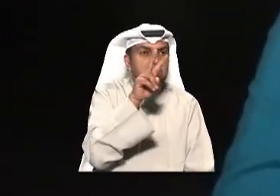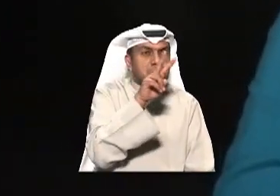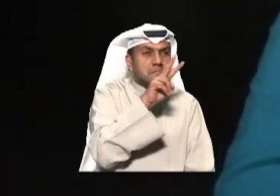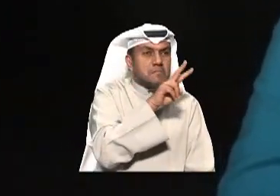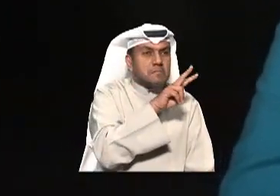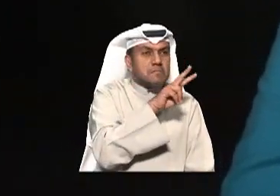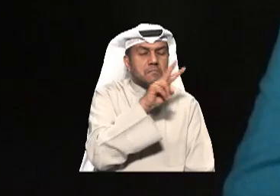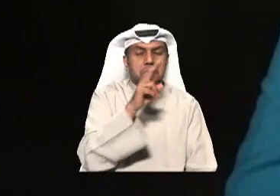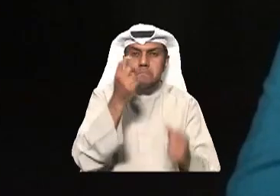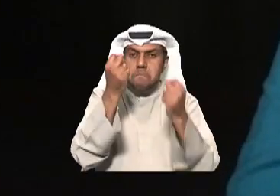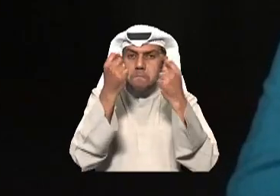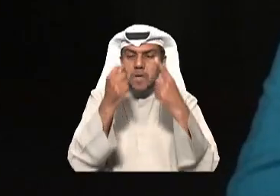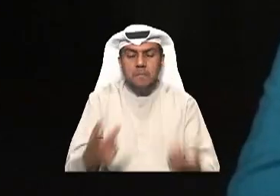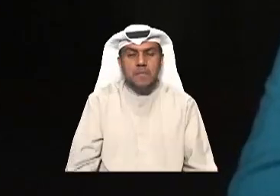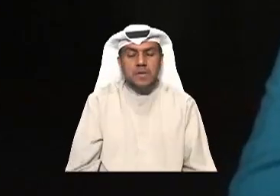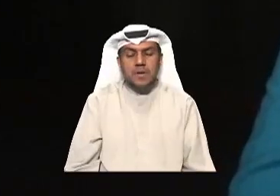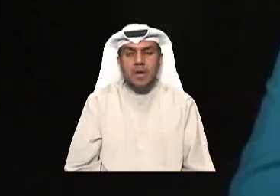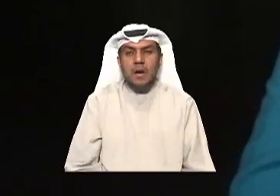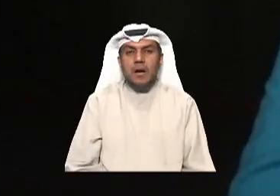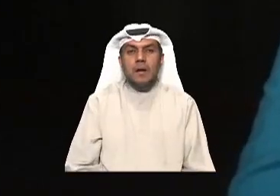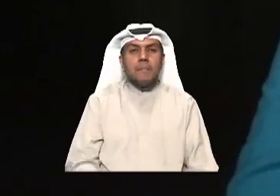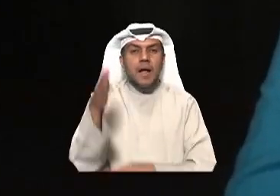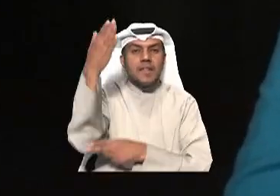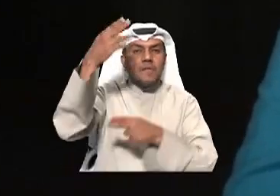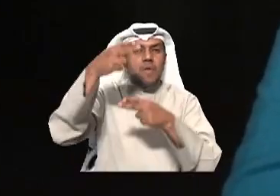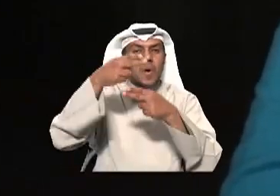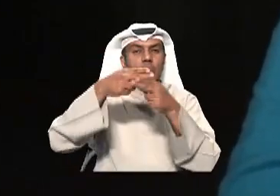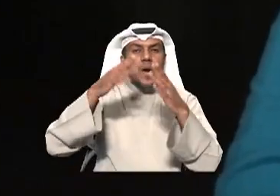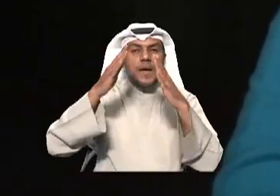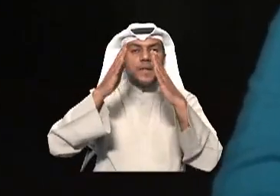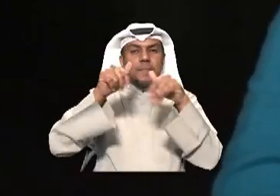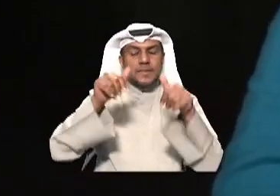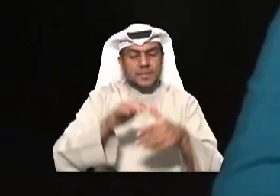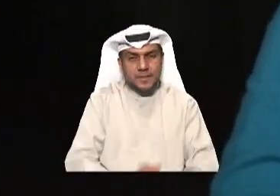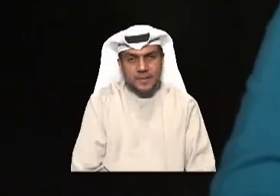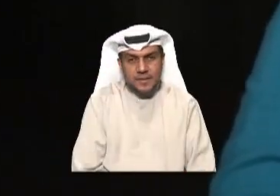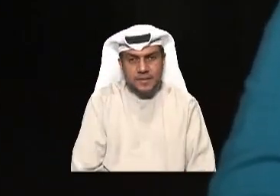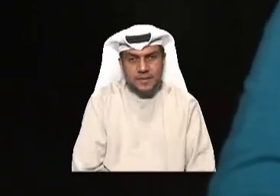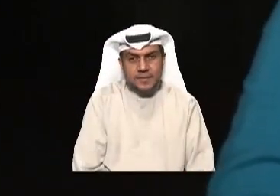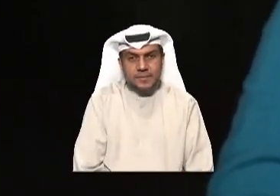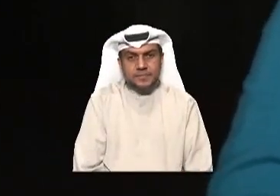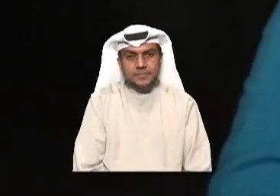الكويتية، تعبيرا عن الفرحة بتلك المناسبة. من مقر